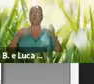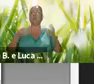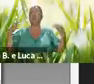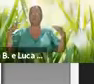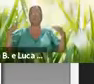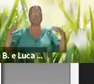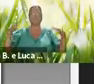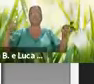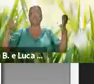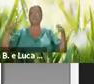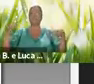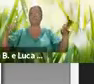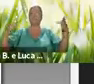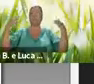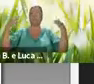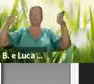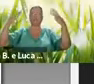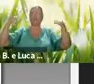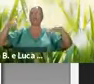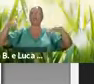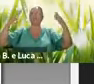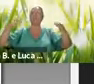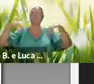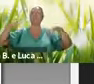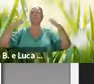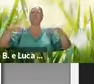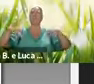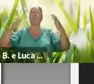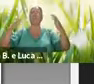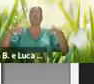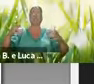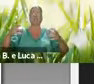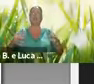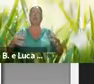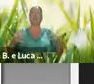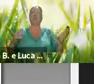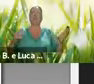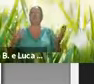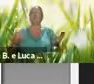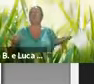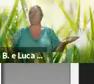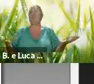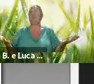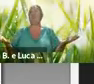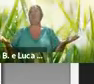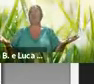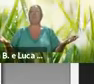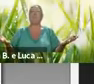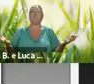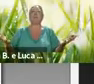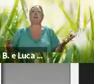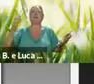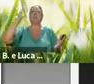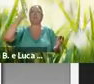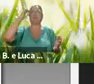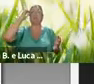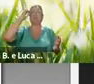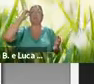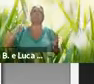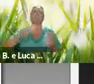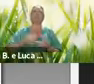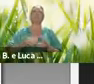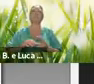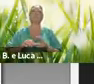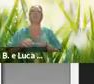mentale. Il nosso pensiero está sempre fluendo, estamos sempre em pensiero, não te fermiamo mai di pensare,